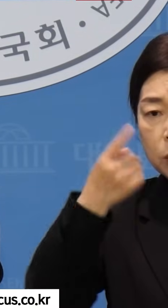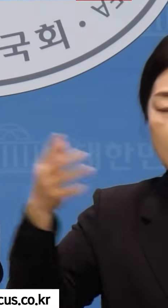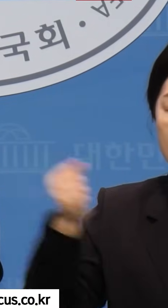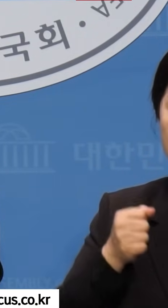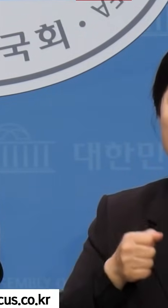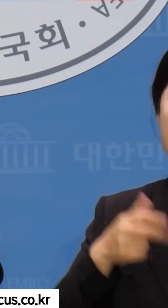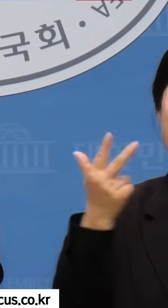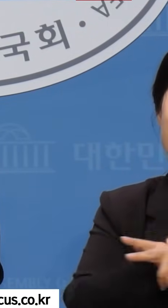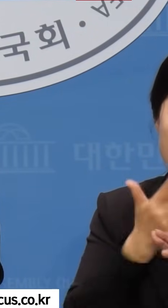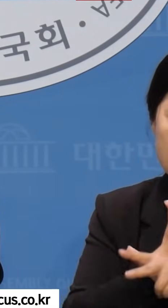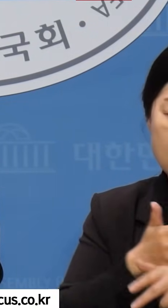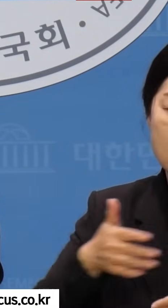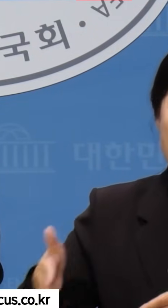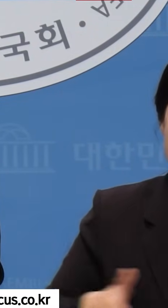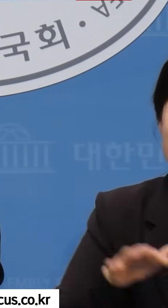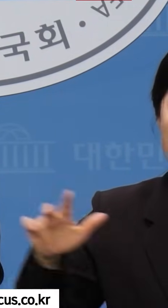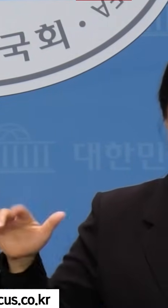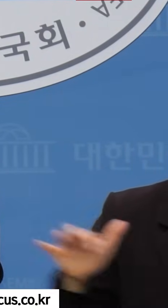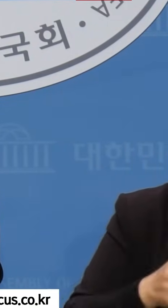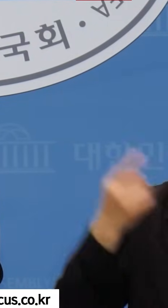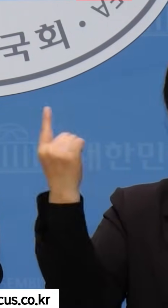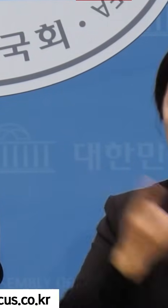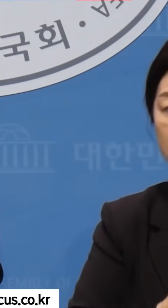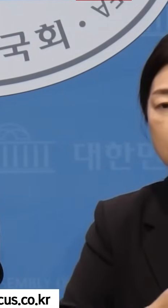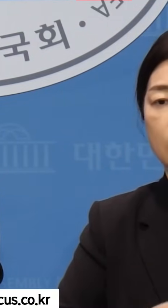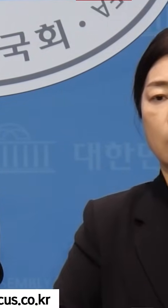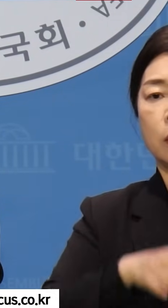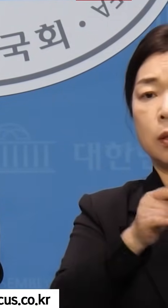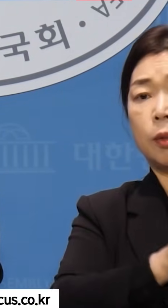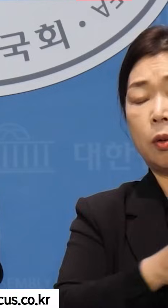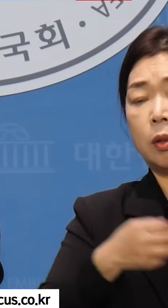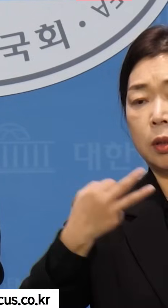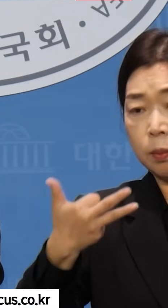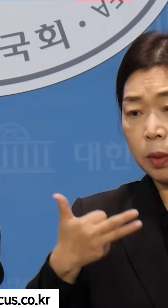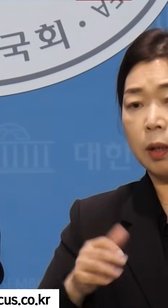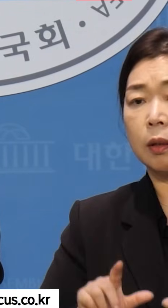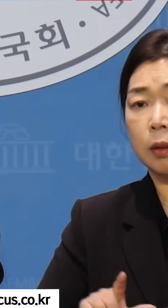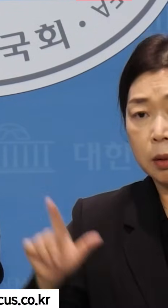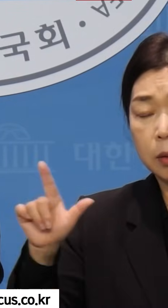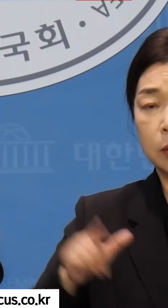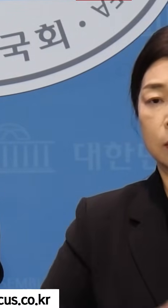거리에 나오고 광장에 모이고 있고 11월 18일